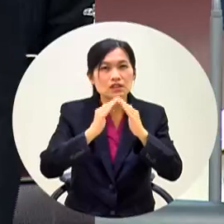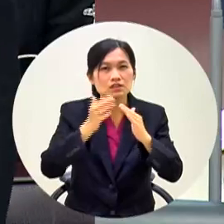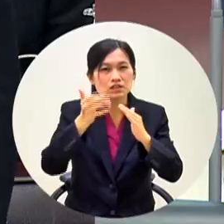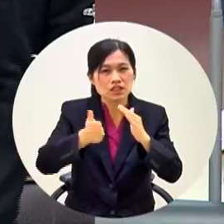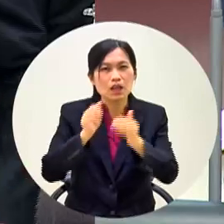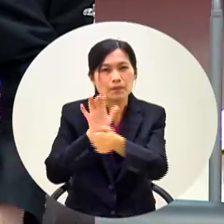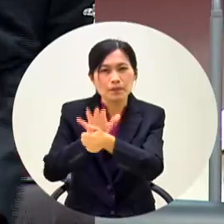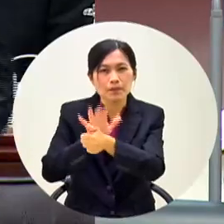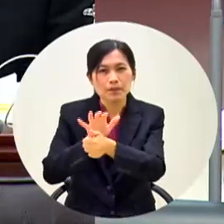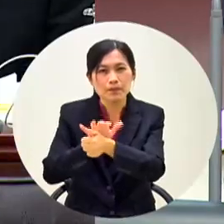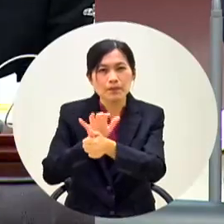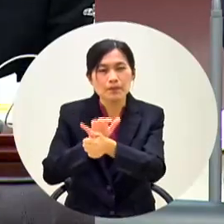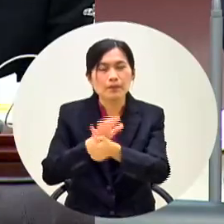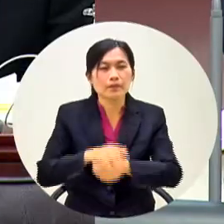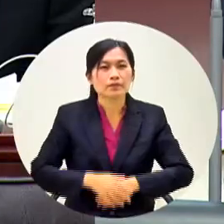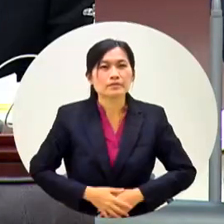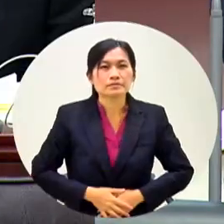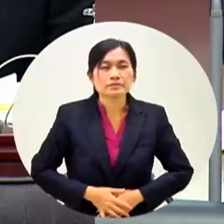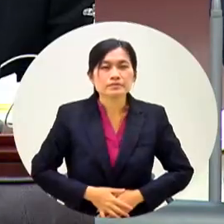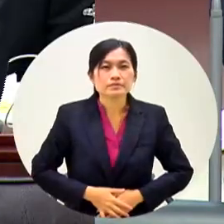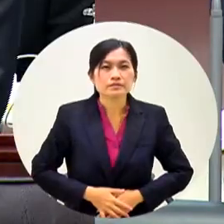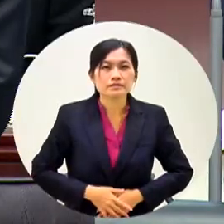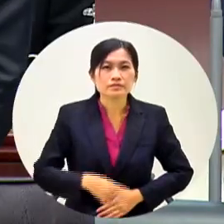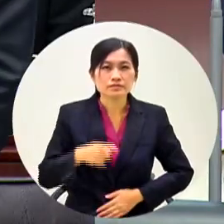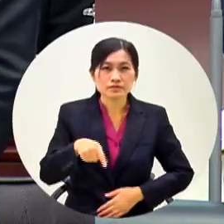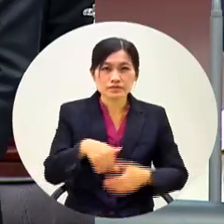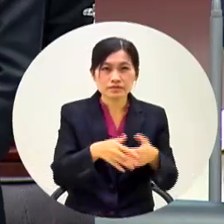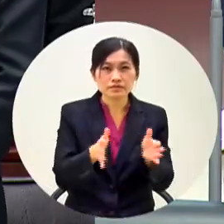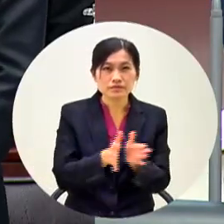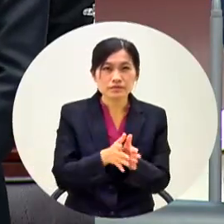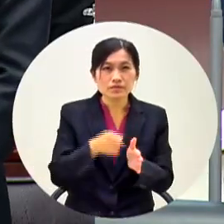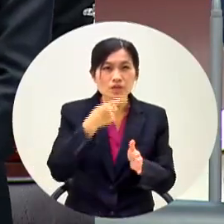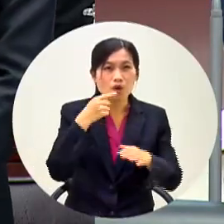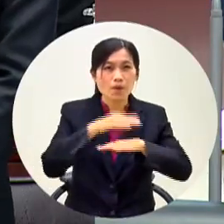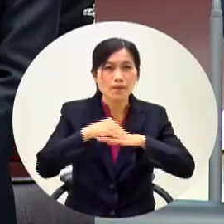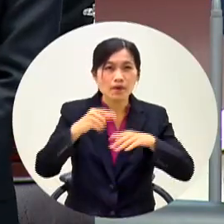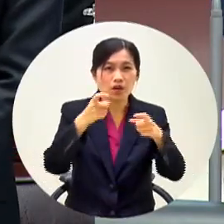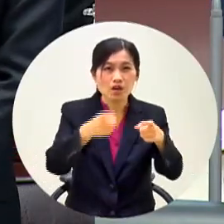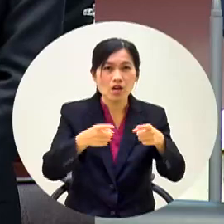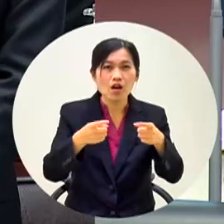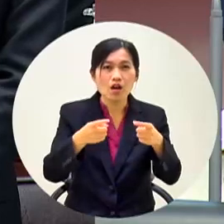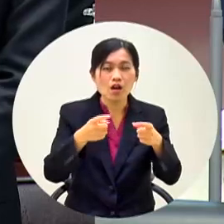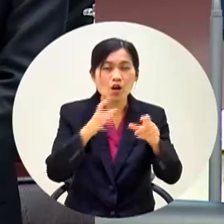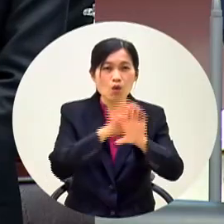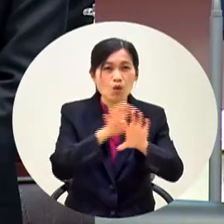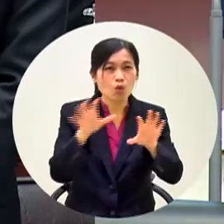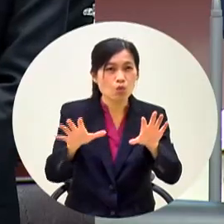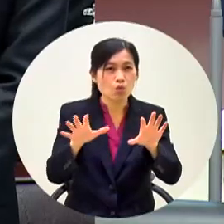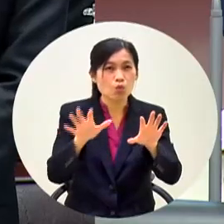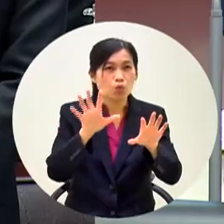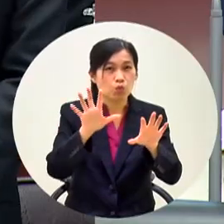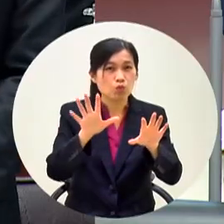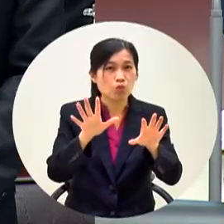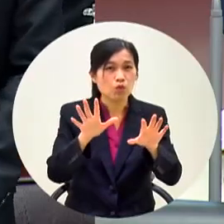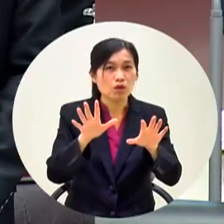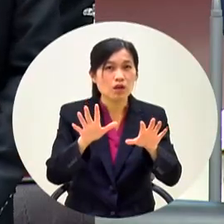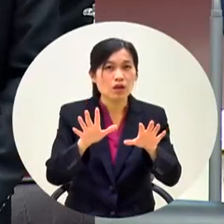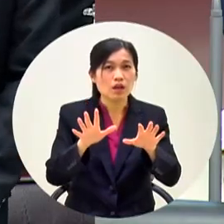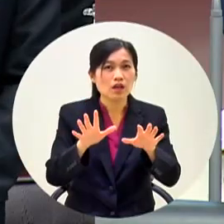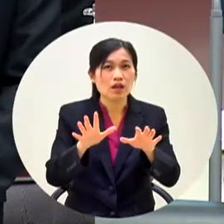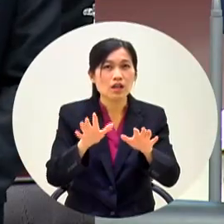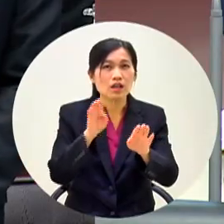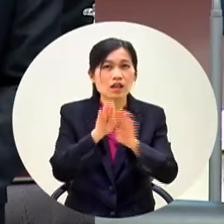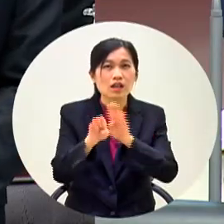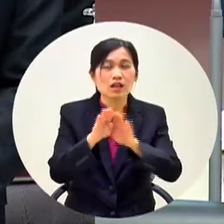取。然后呢，在这个部分红毛港也有，所以呢，是不是一样的减免土地房屋